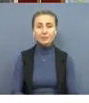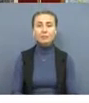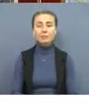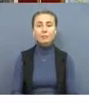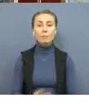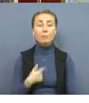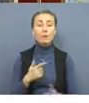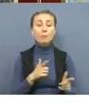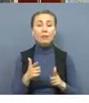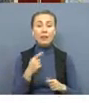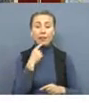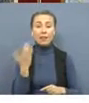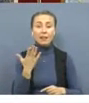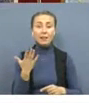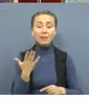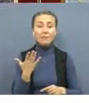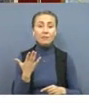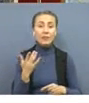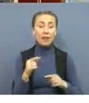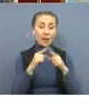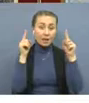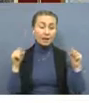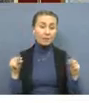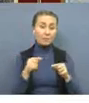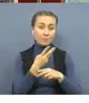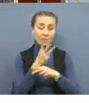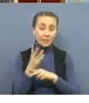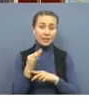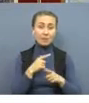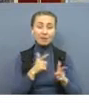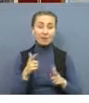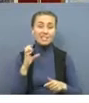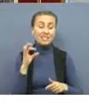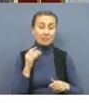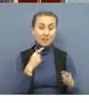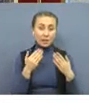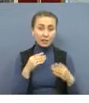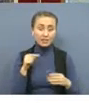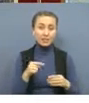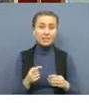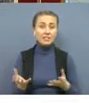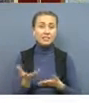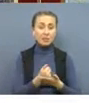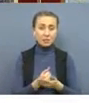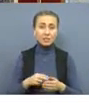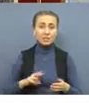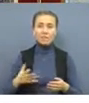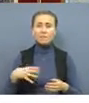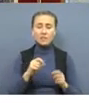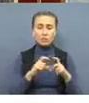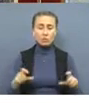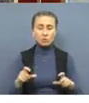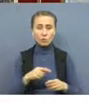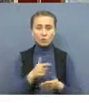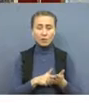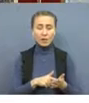Мы подготовили лекции по использованию мультимедийных технологий. Также подготовили семинар. Здесь собрались директора всех школ города. Обмен